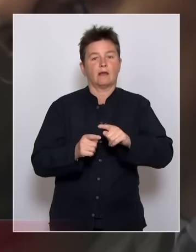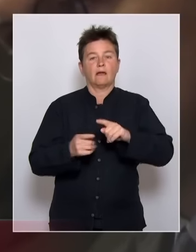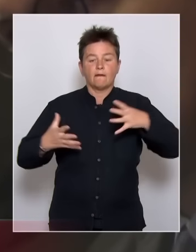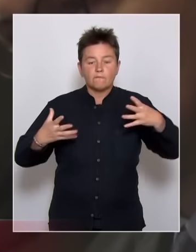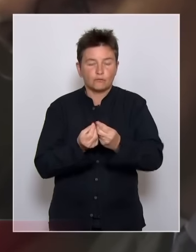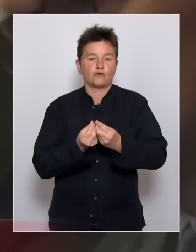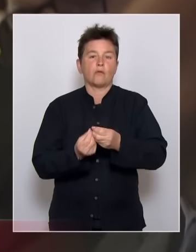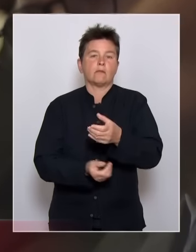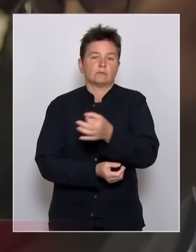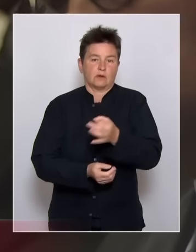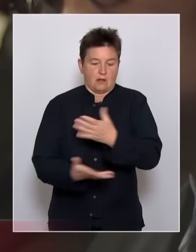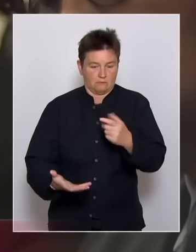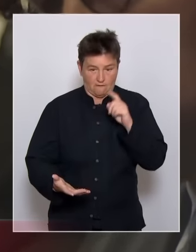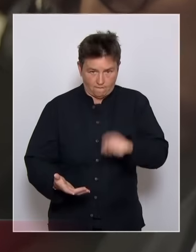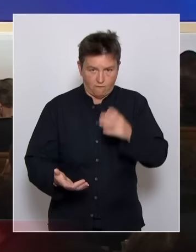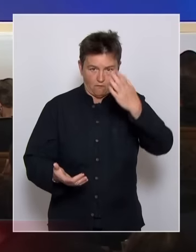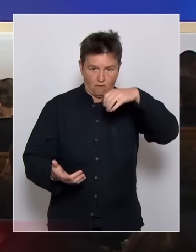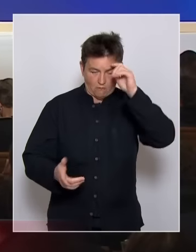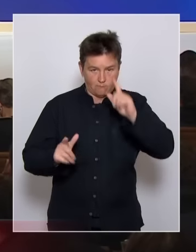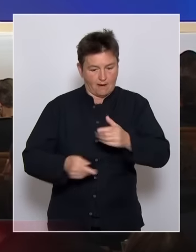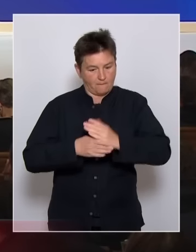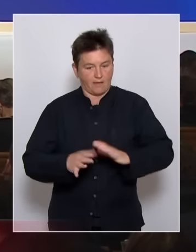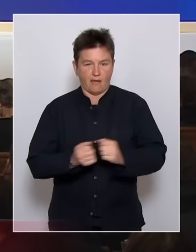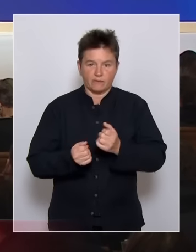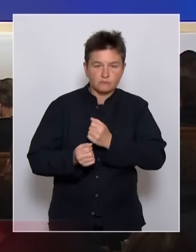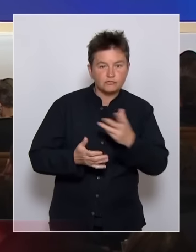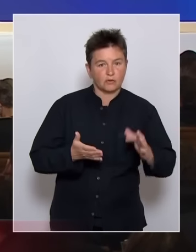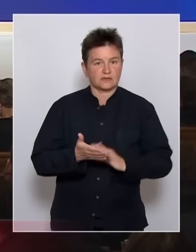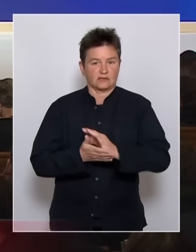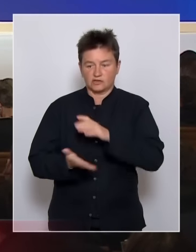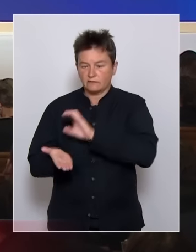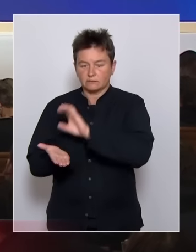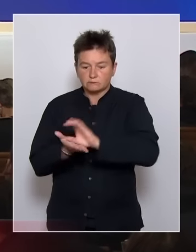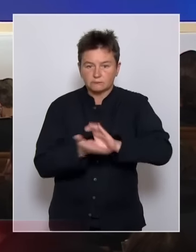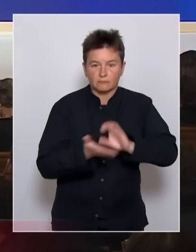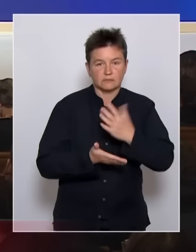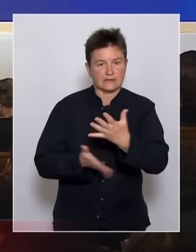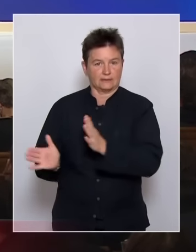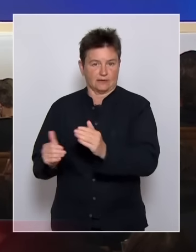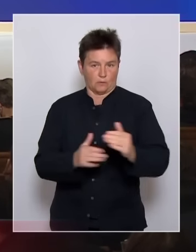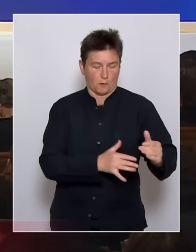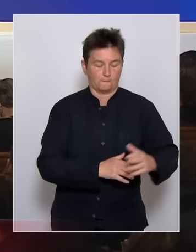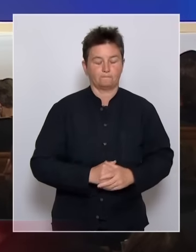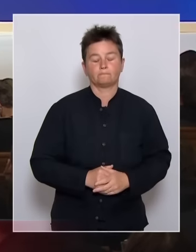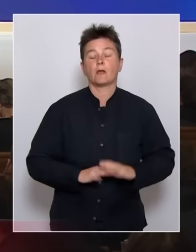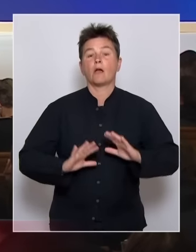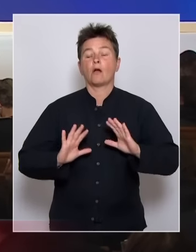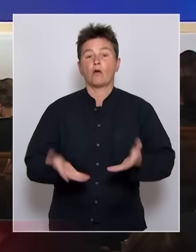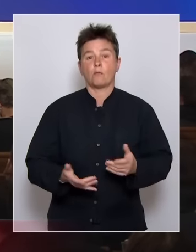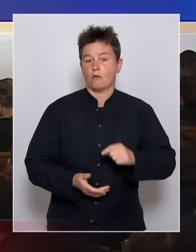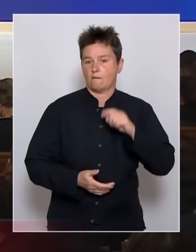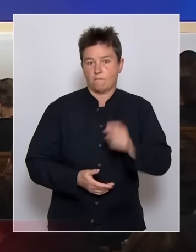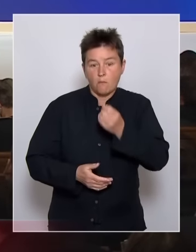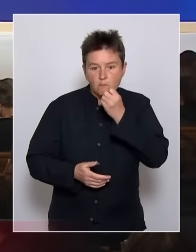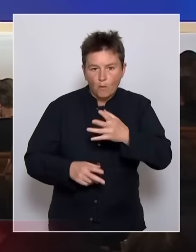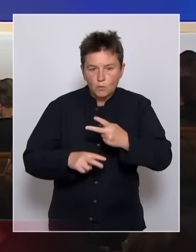L'Union européenne doit se doter de stratégies de financement dédiées sur au moins ces 5 secteurs stratégiques. Pour cela, on doit avoir les